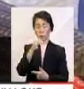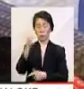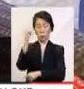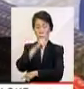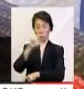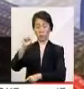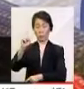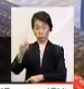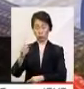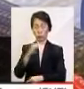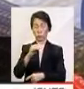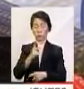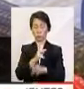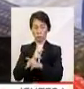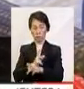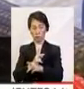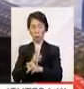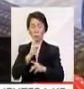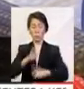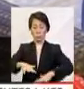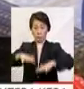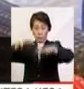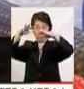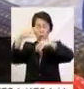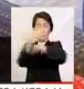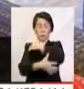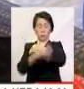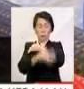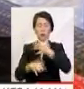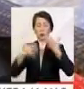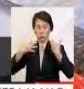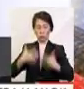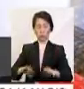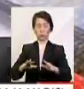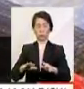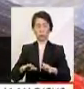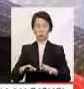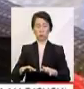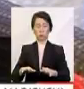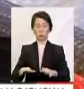Pusat Kawalan Bencana Negara telah pun